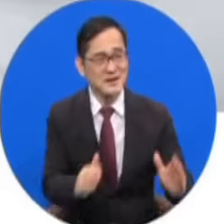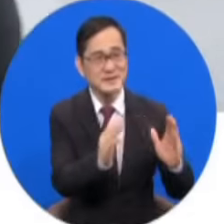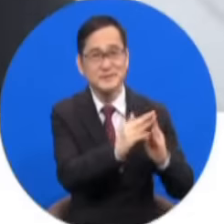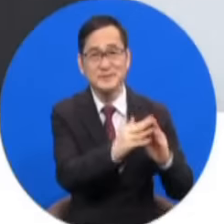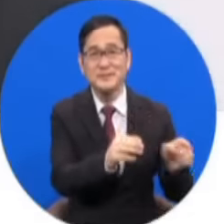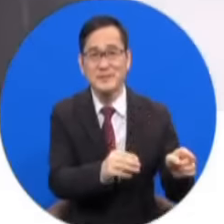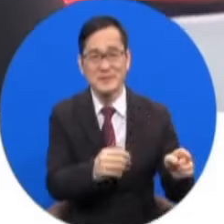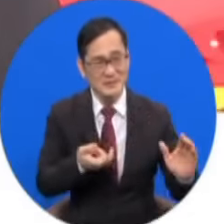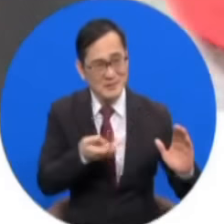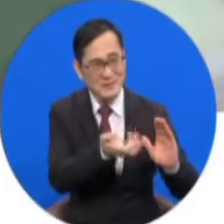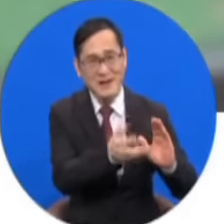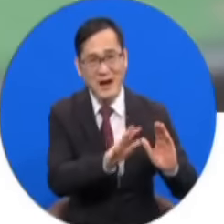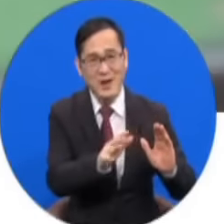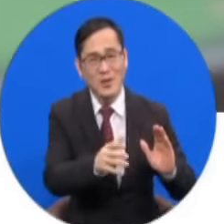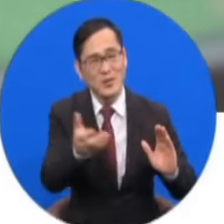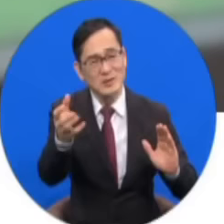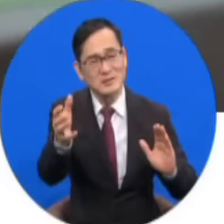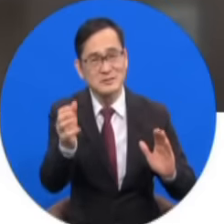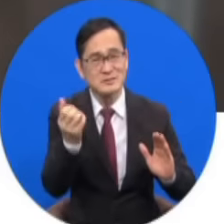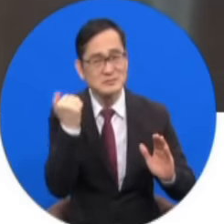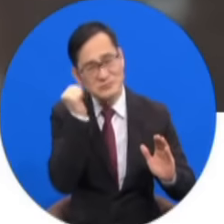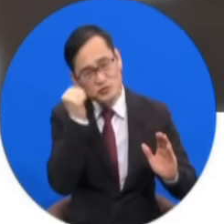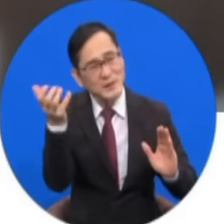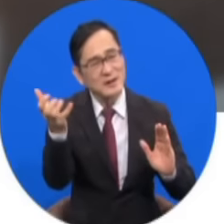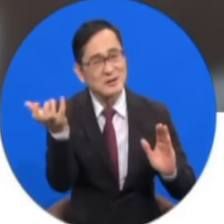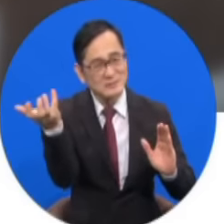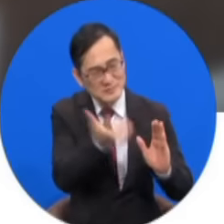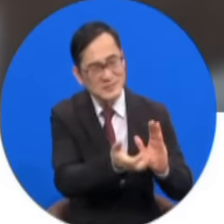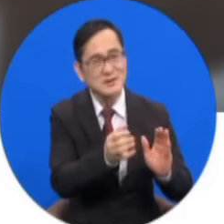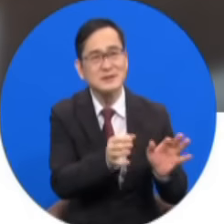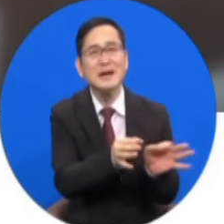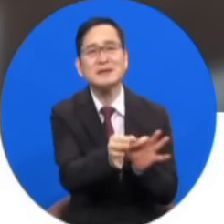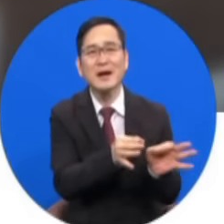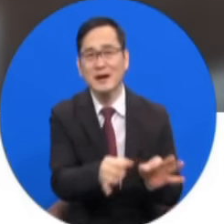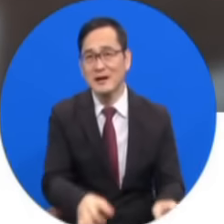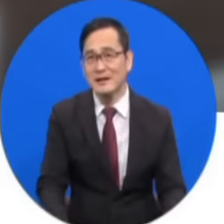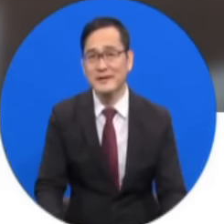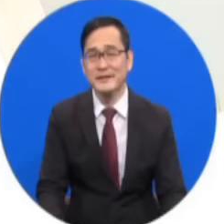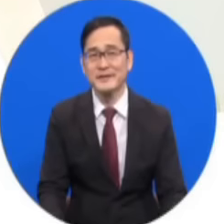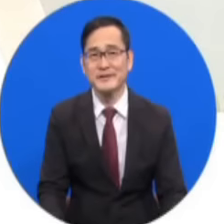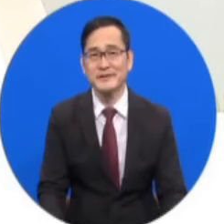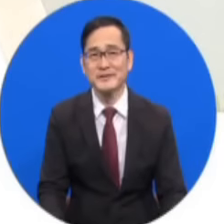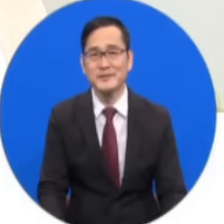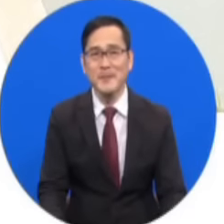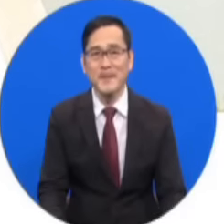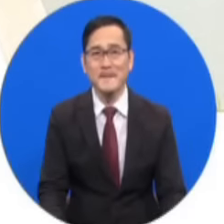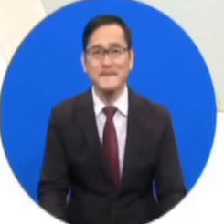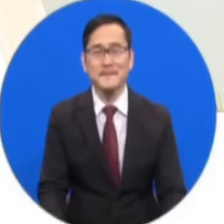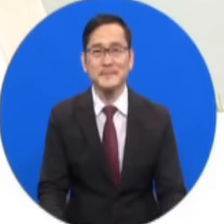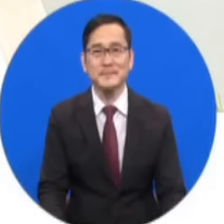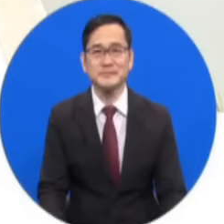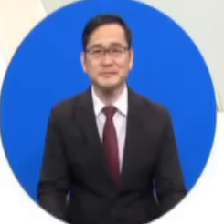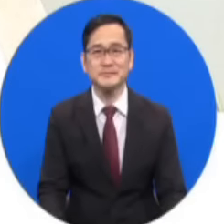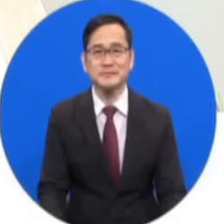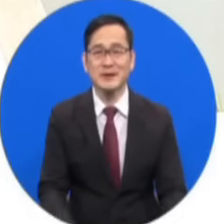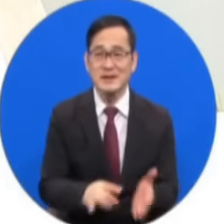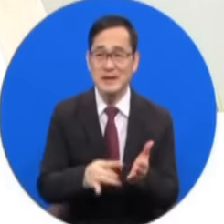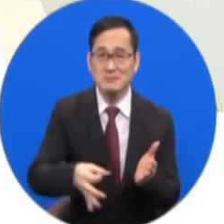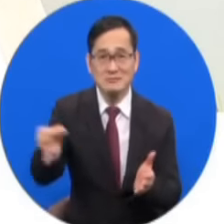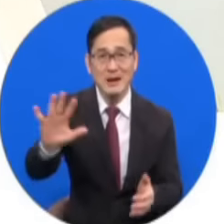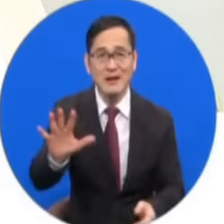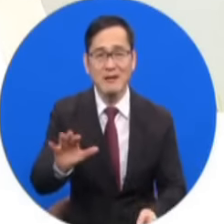들어가 가지고 아버지랑 같이 그 애들 데리고 살면서 자기 집은 이렇게 영업으로 돌리면서 그러면서 세금 한푼 안